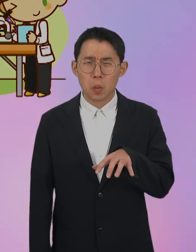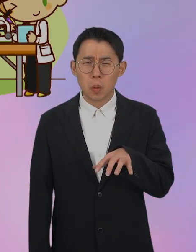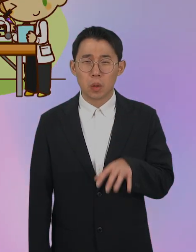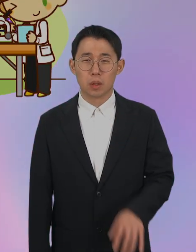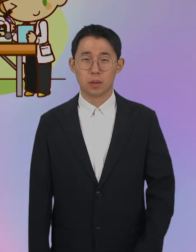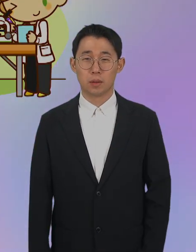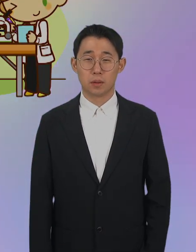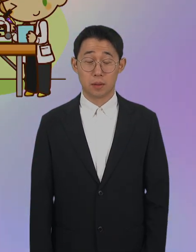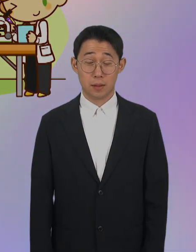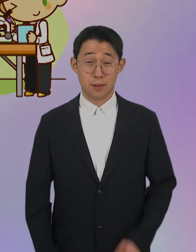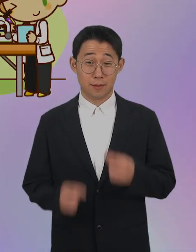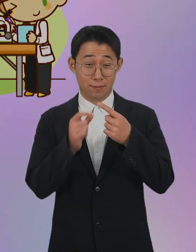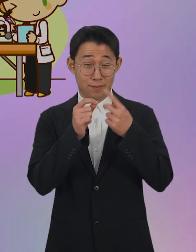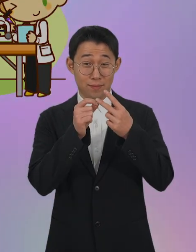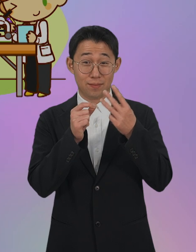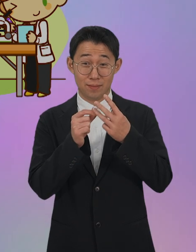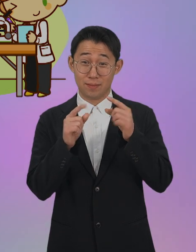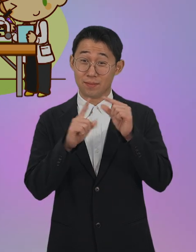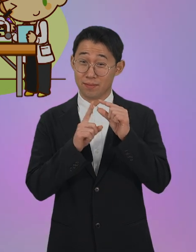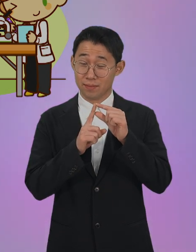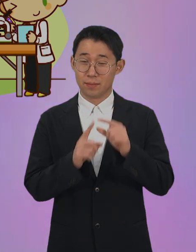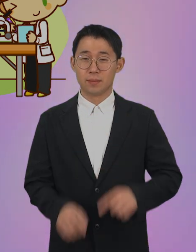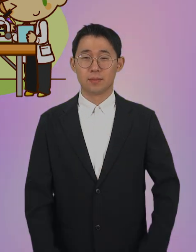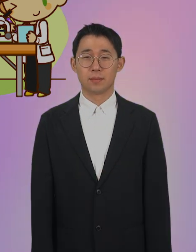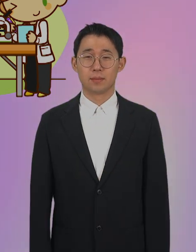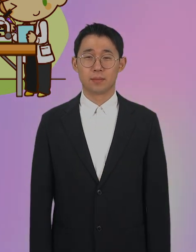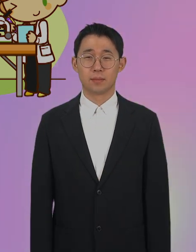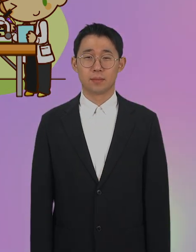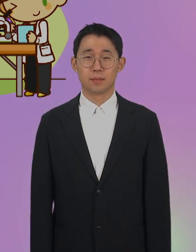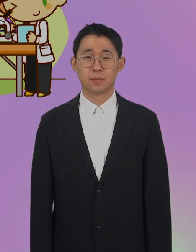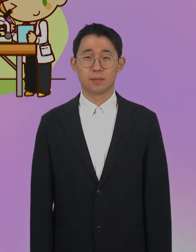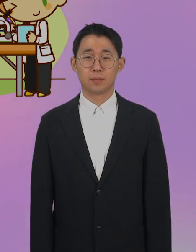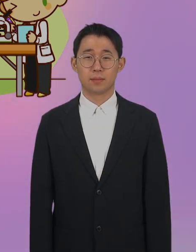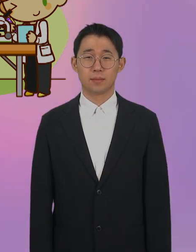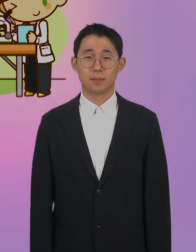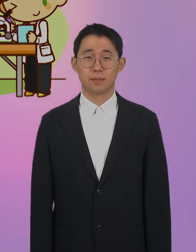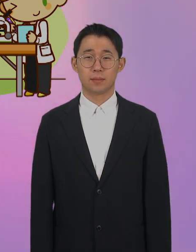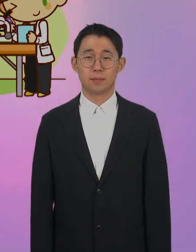이곳은 어디일까요? 뿅뿅뿅 세 글자예요.